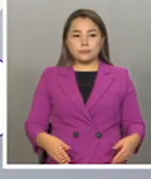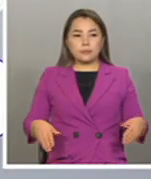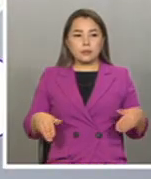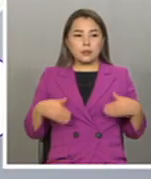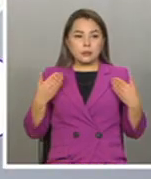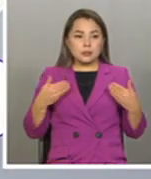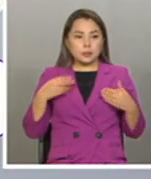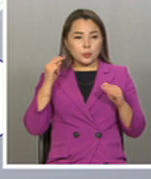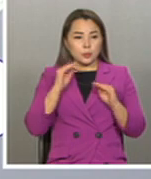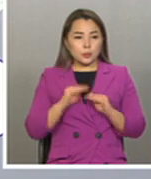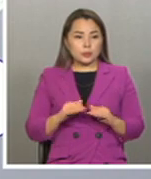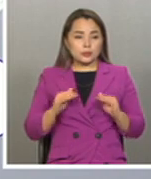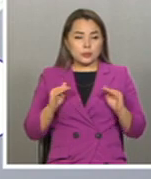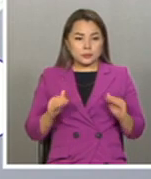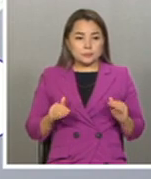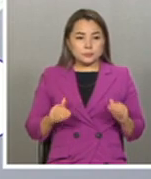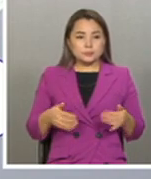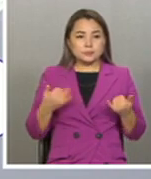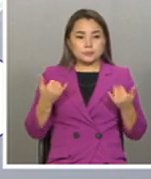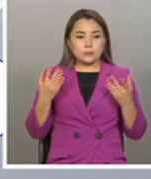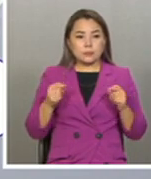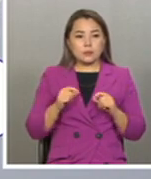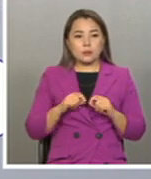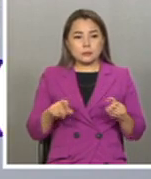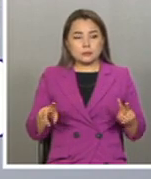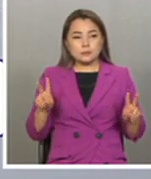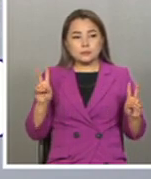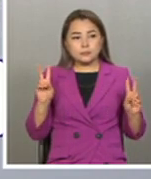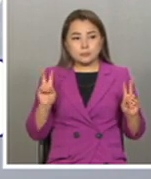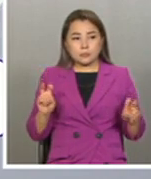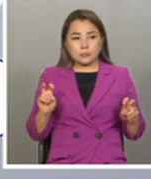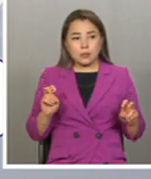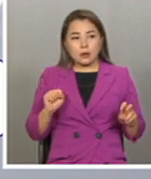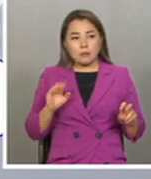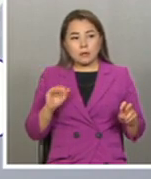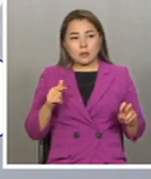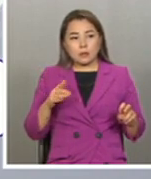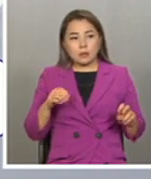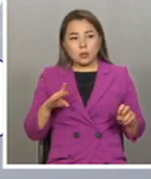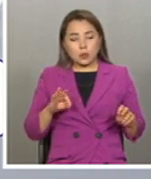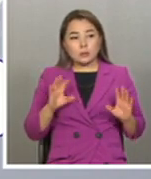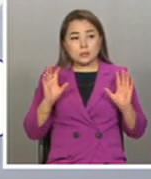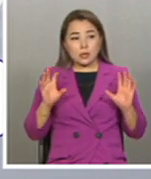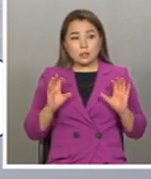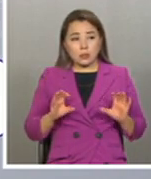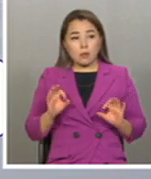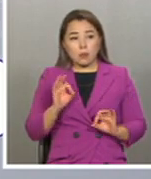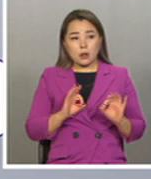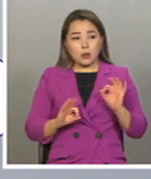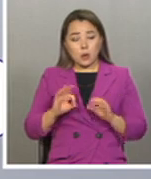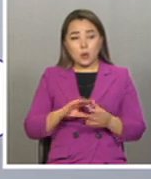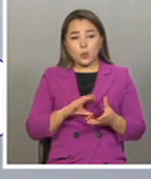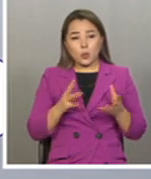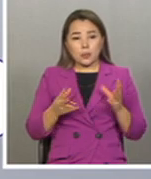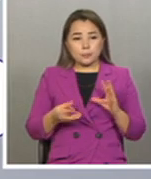Сәлеметсіздер ме оқушылар? Бүгінгі сабағымыздың тақырыбы Авогадро заңы малярлық көлем.